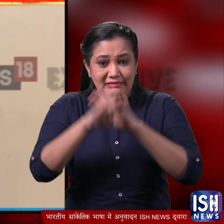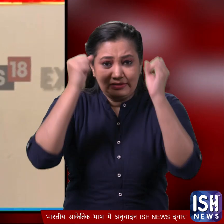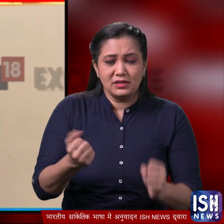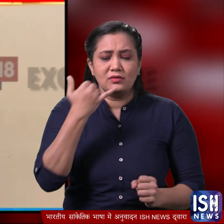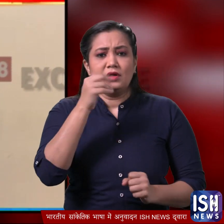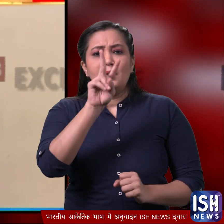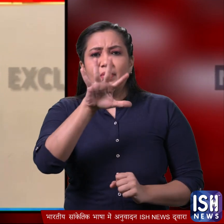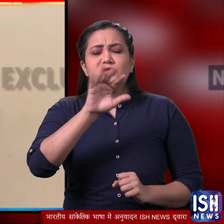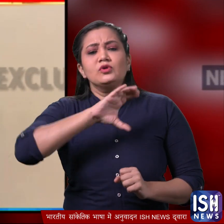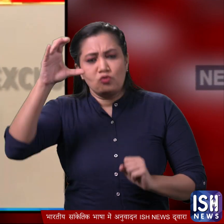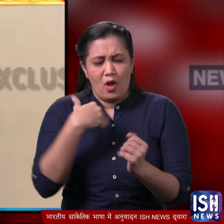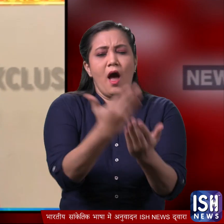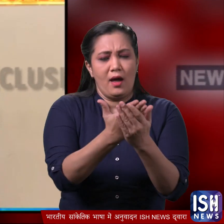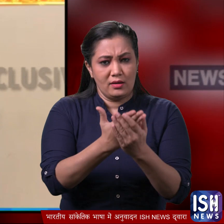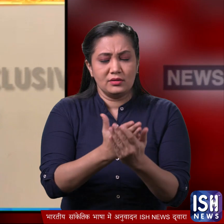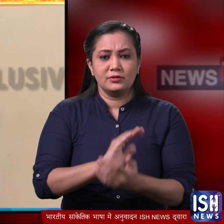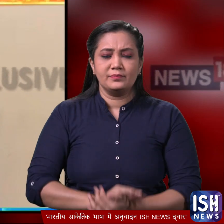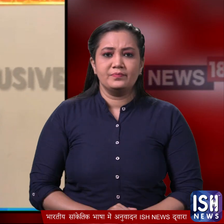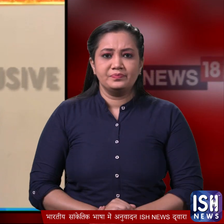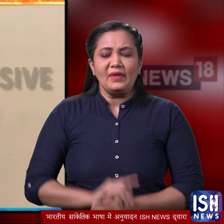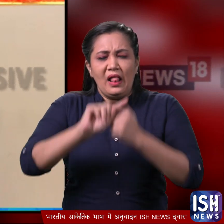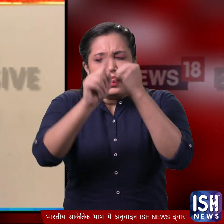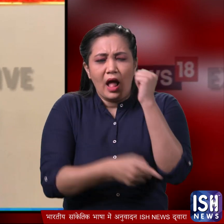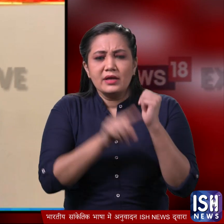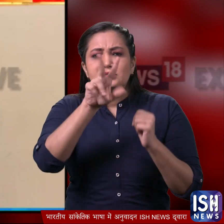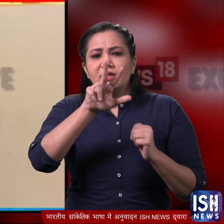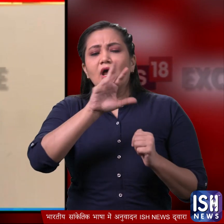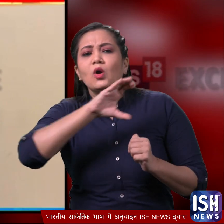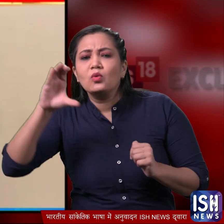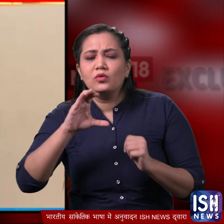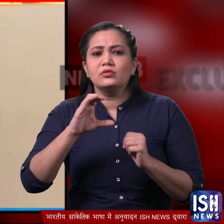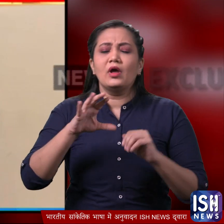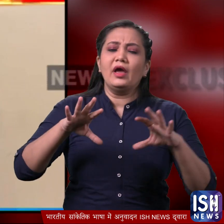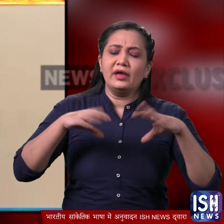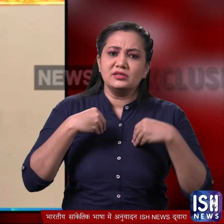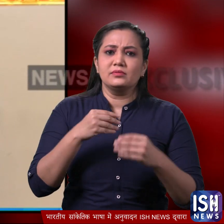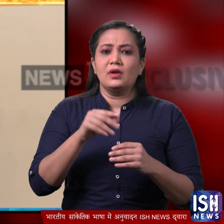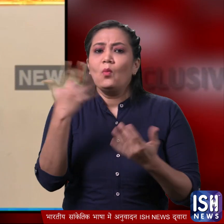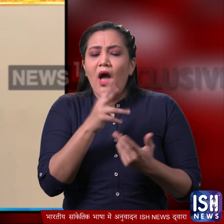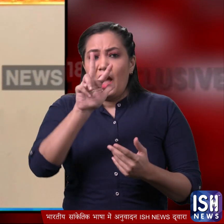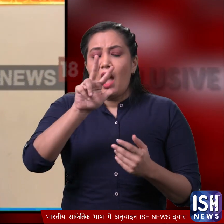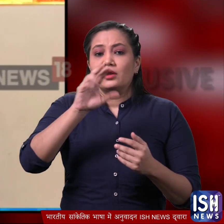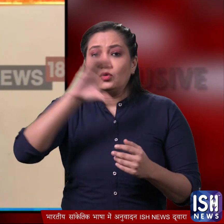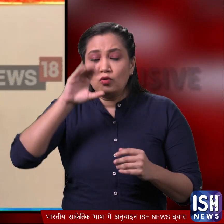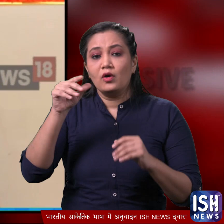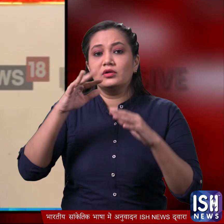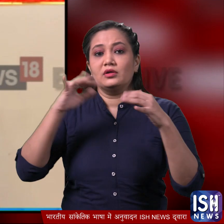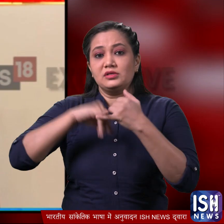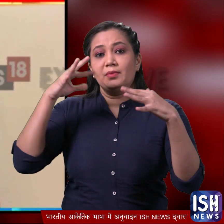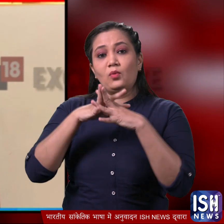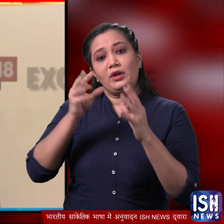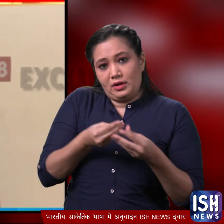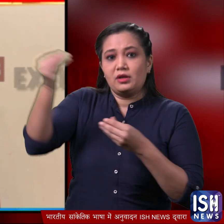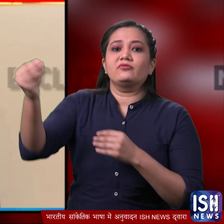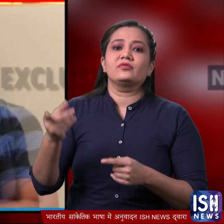केला की 25चा बॉन्ड टाक, लास्ट 18ला कर, कारण की 8 समीर